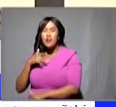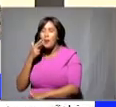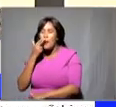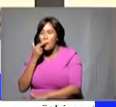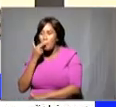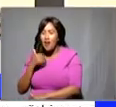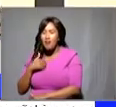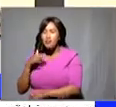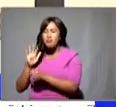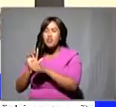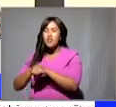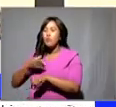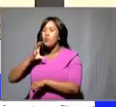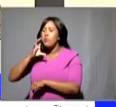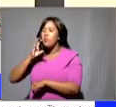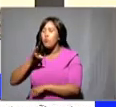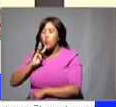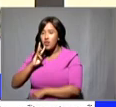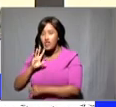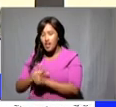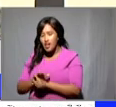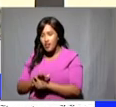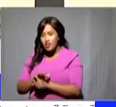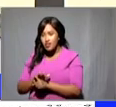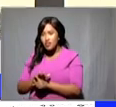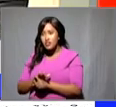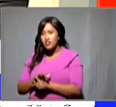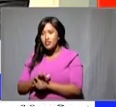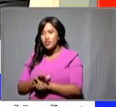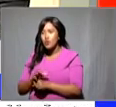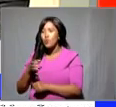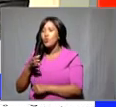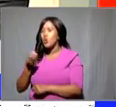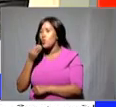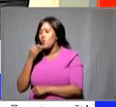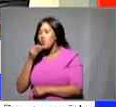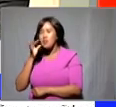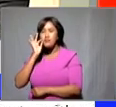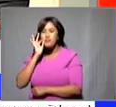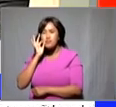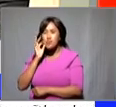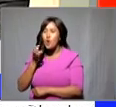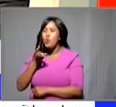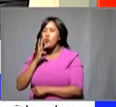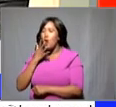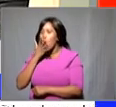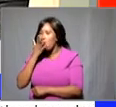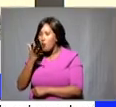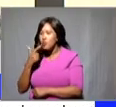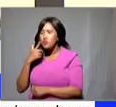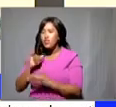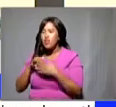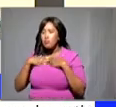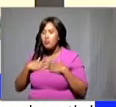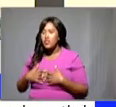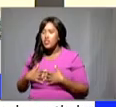maingi ukanywa mai maingi muno take a lot of fluids ukanywa mai maingi muno ukahia dimo ukanywa mai mahiu you know nigetha mwiru